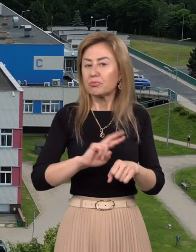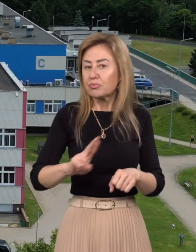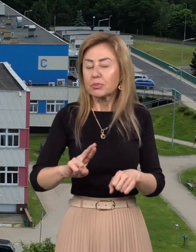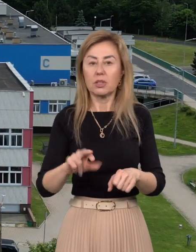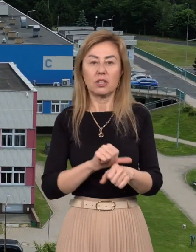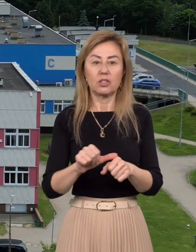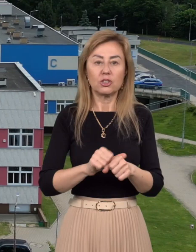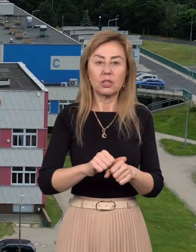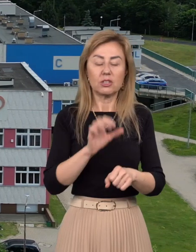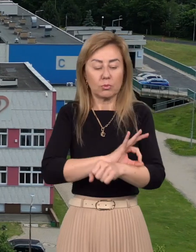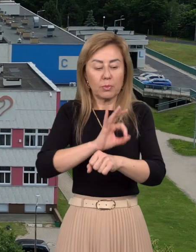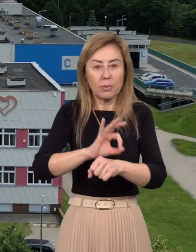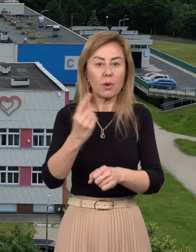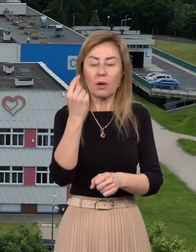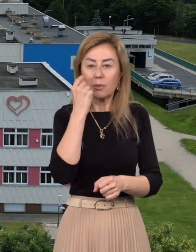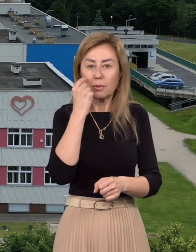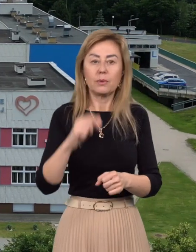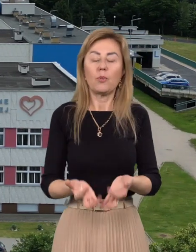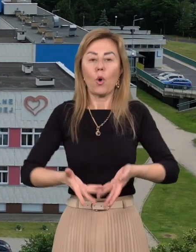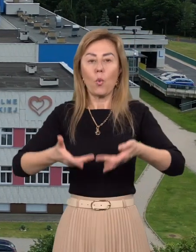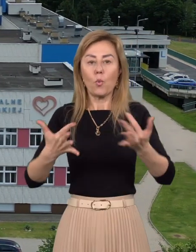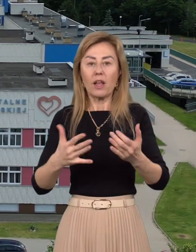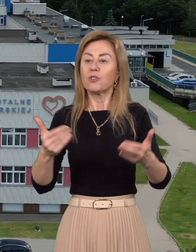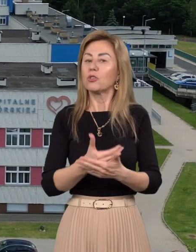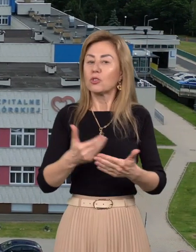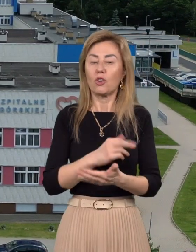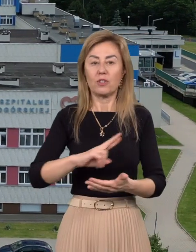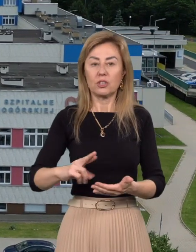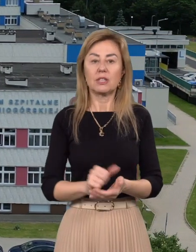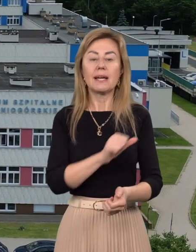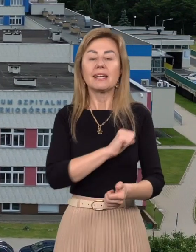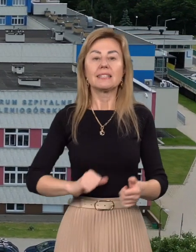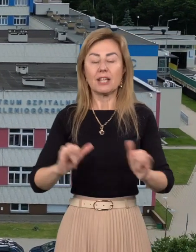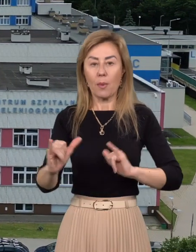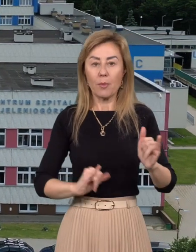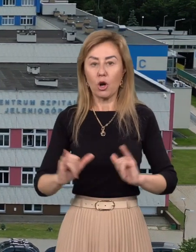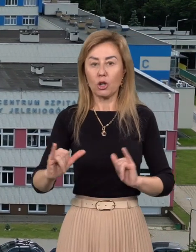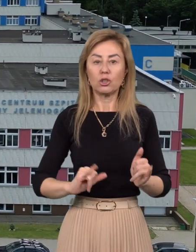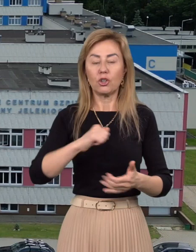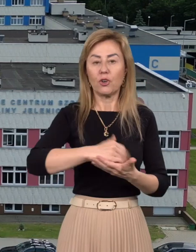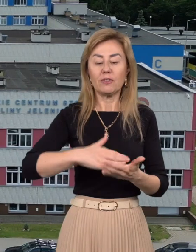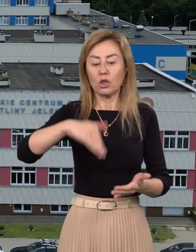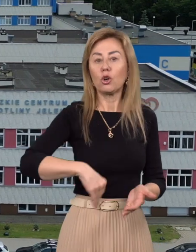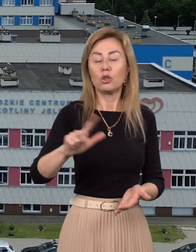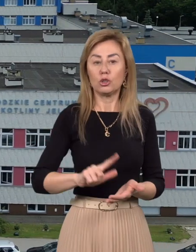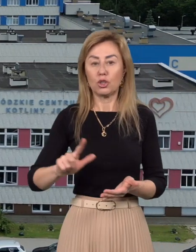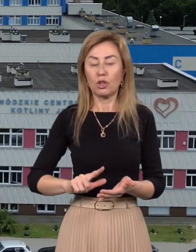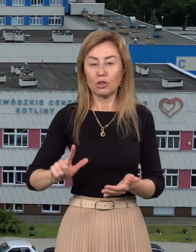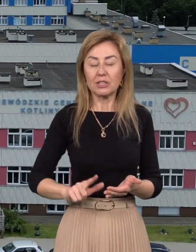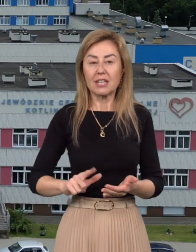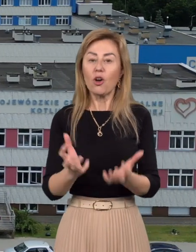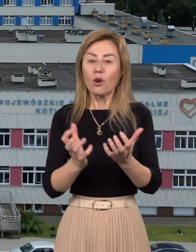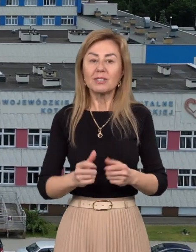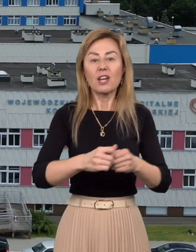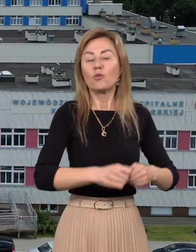nowoczesną, aparaturę diagnostyczną. Jednym słowem, samorząd województwa dolnośląskiego jest bardzo